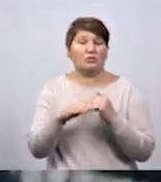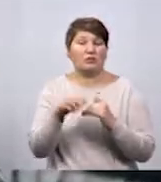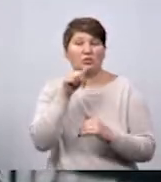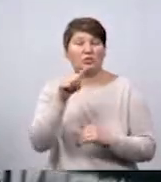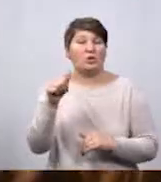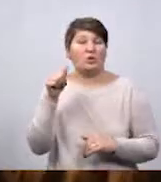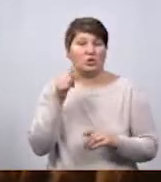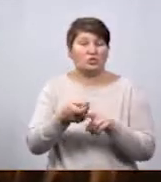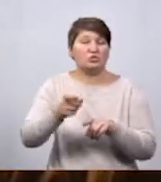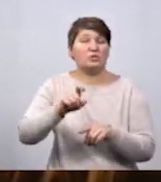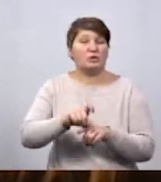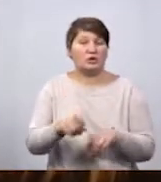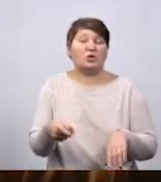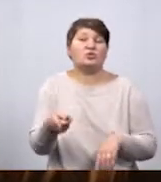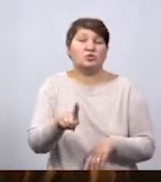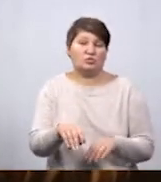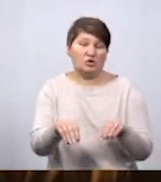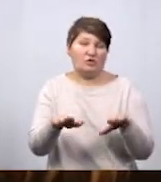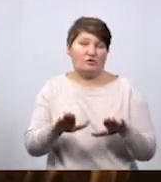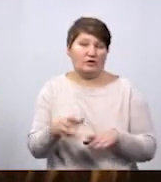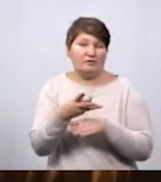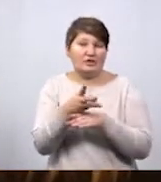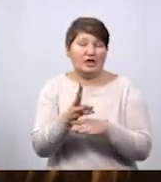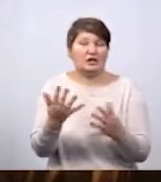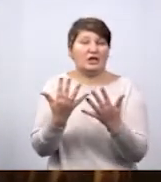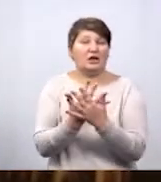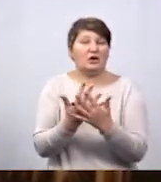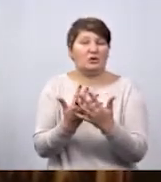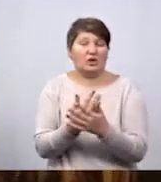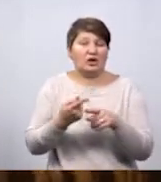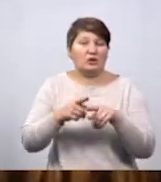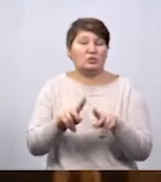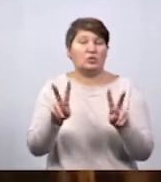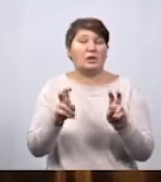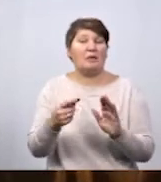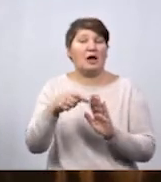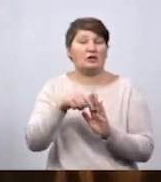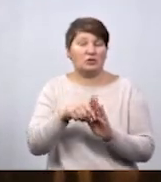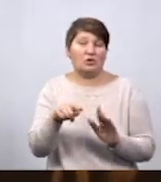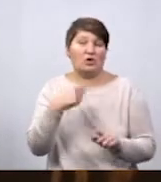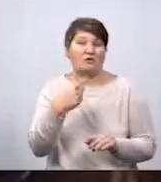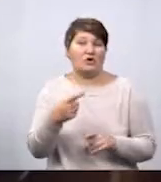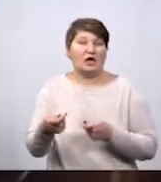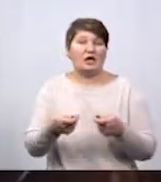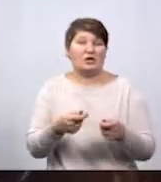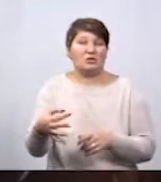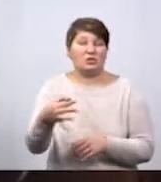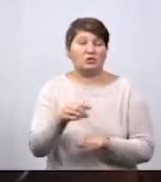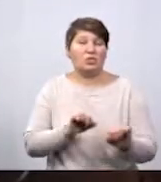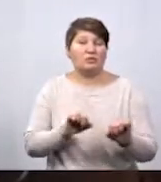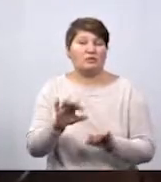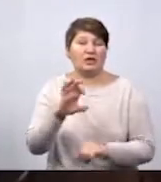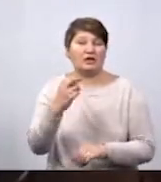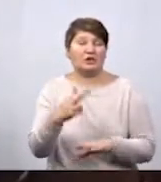роком збільшилася. Саме тому вирішили відзняти соціальний відеоролик на цю тематику, каже речниця обласного управління